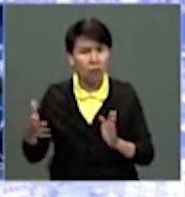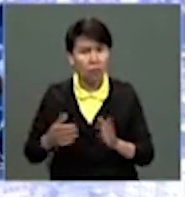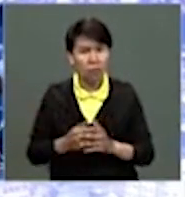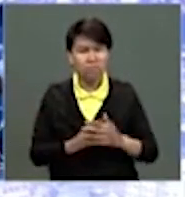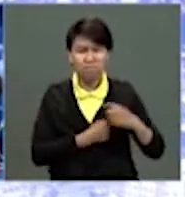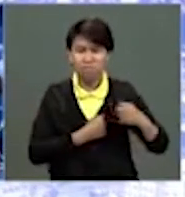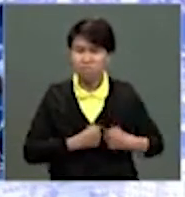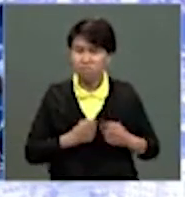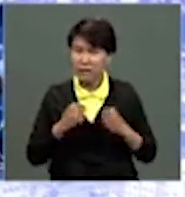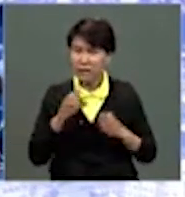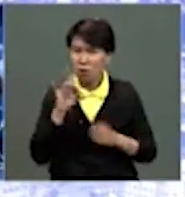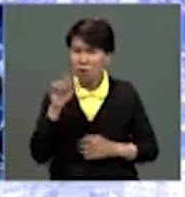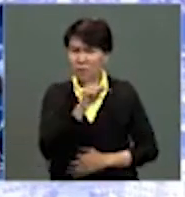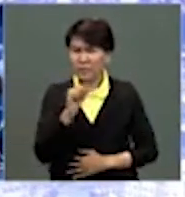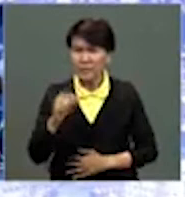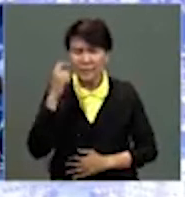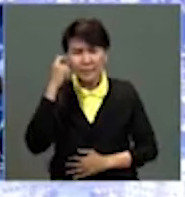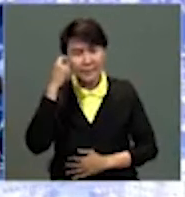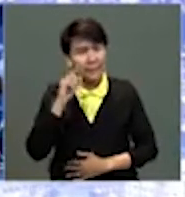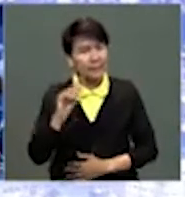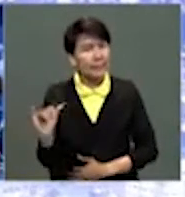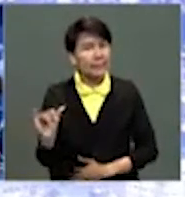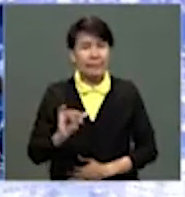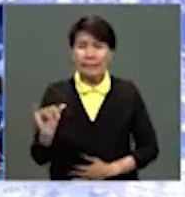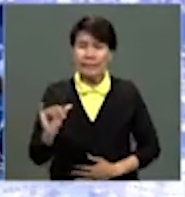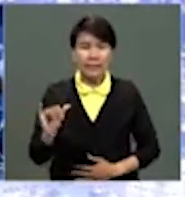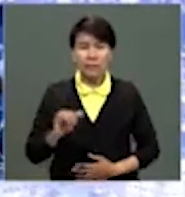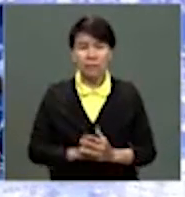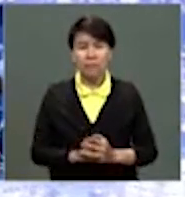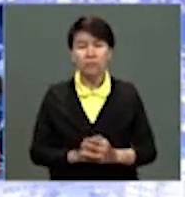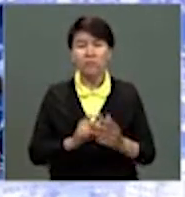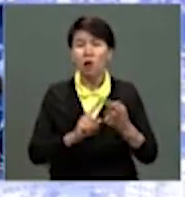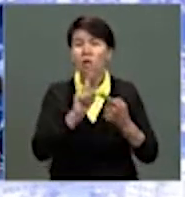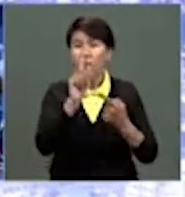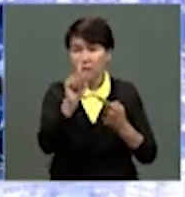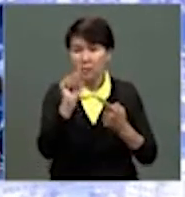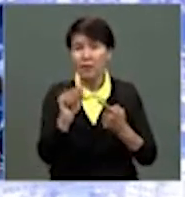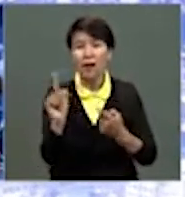เอ่อเอ่อท่านในไพ่สุวรรณชัยก็พูดคำว่าเออไม่น่าจะมั่นใจได้หรอก100%เพราะว่าอย่างที่บอกข้อที่ 1